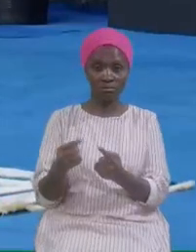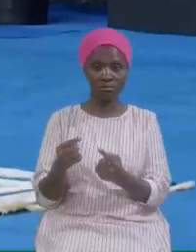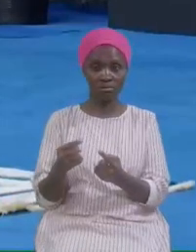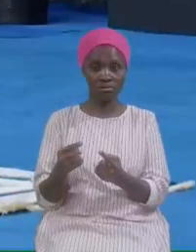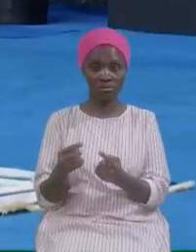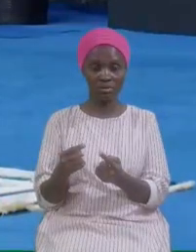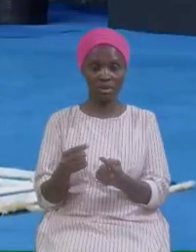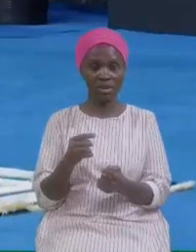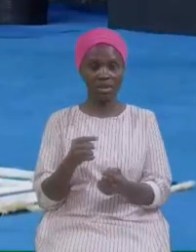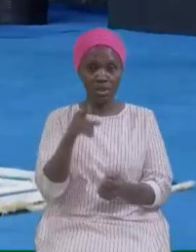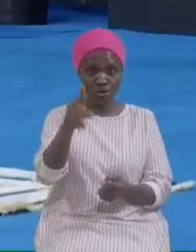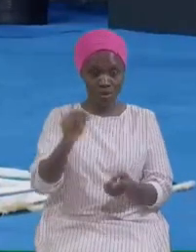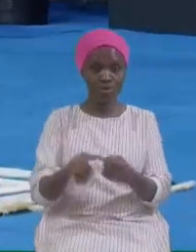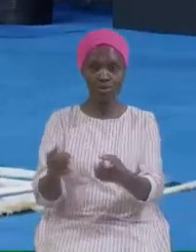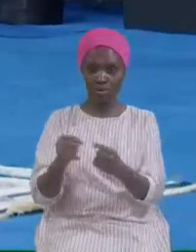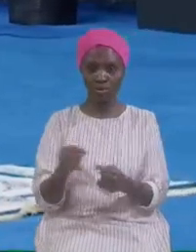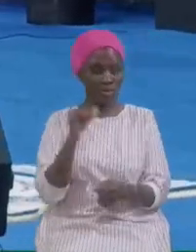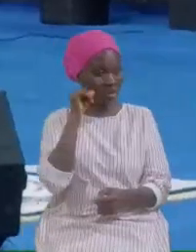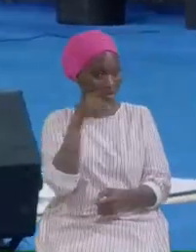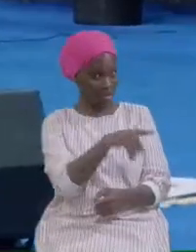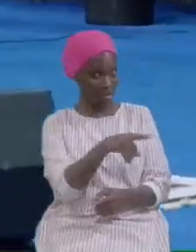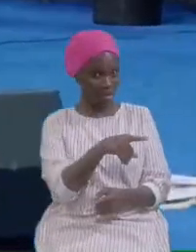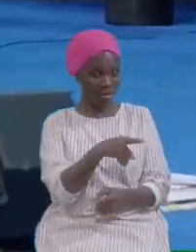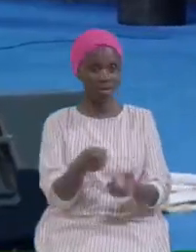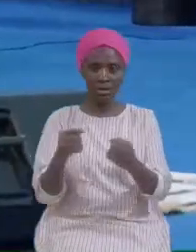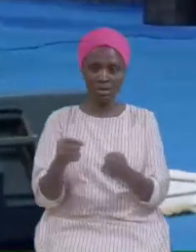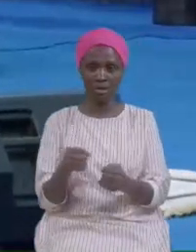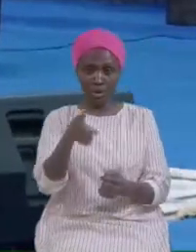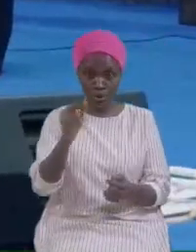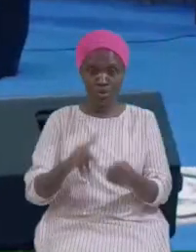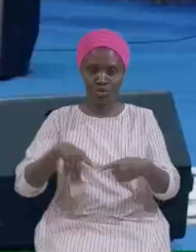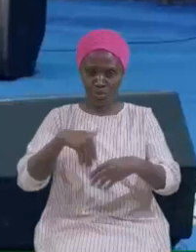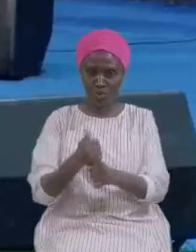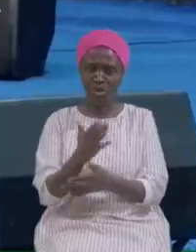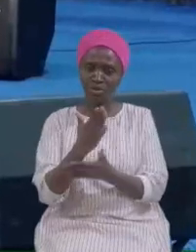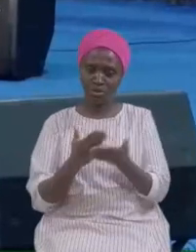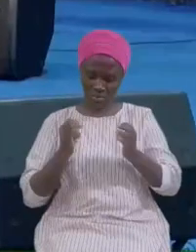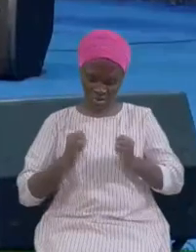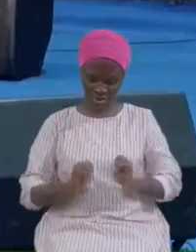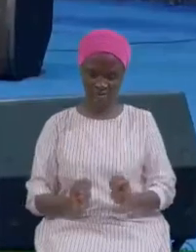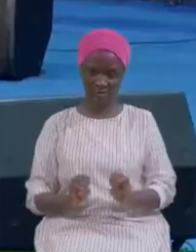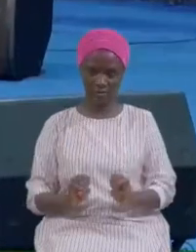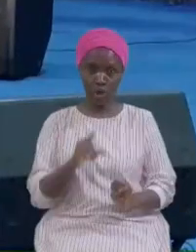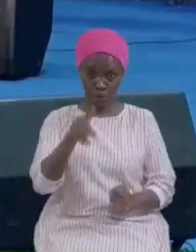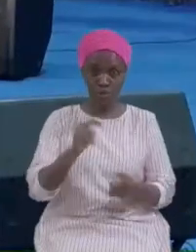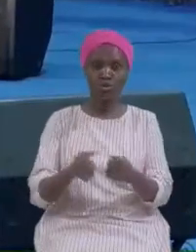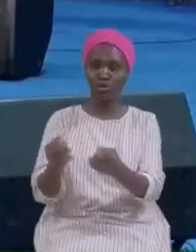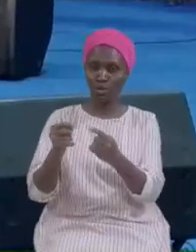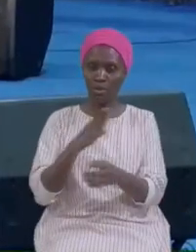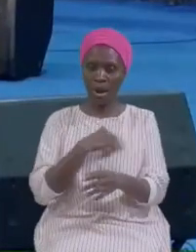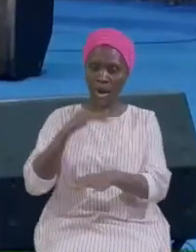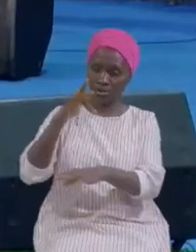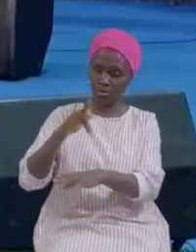Tu dois venir. Elle vint. Tu dois faire un effort. Tu dois venir. Je vais